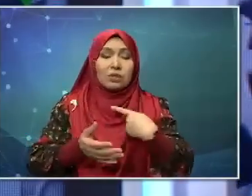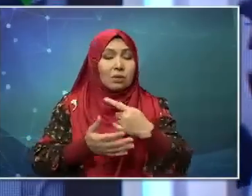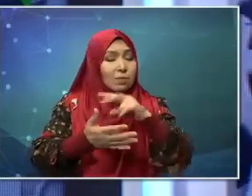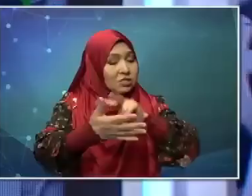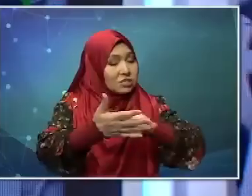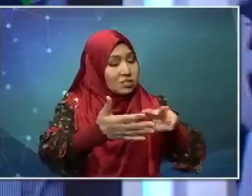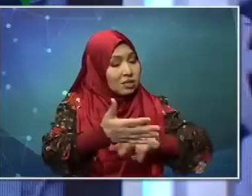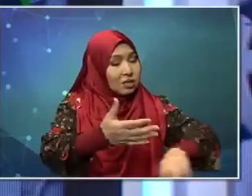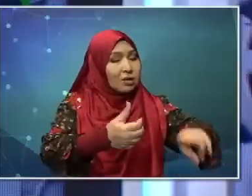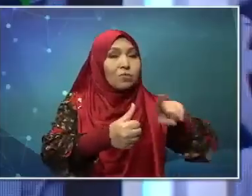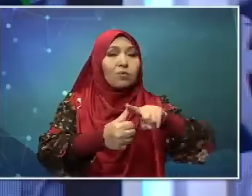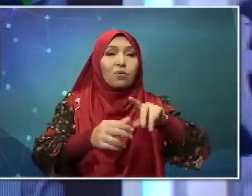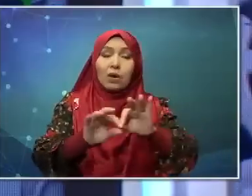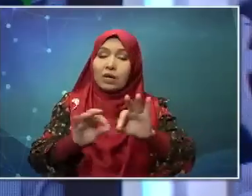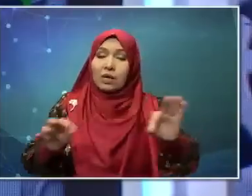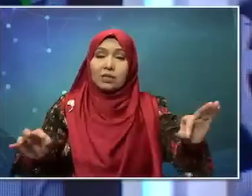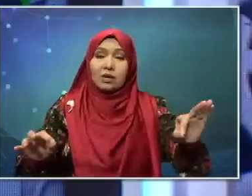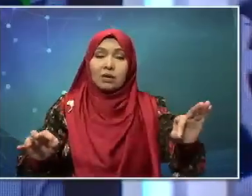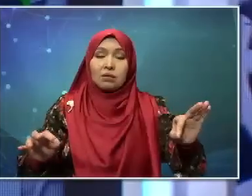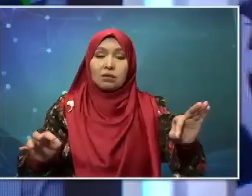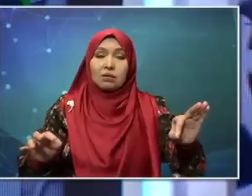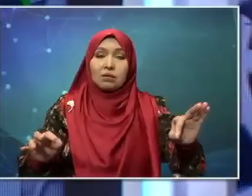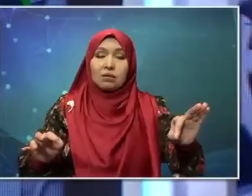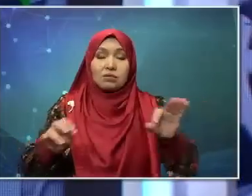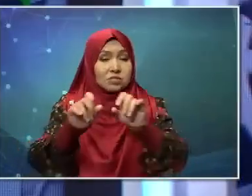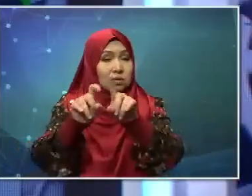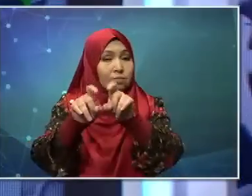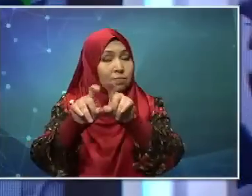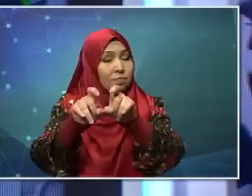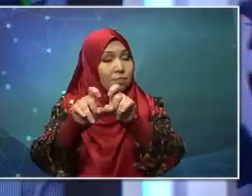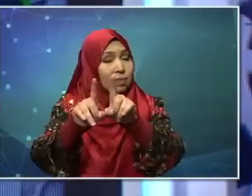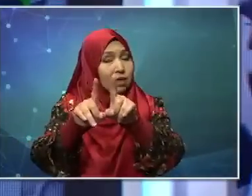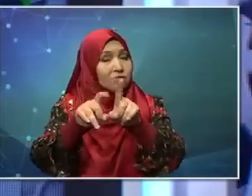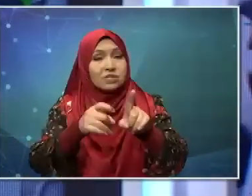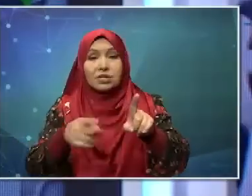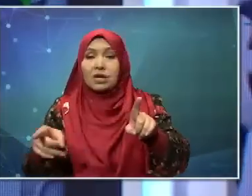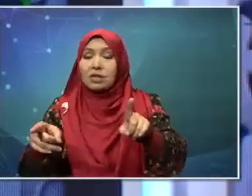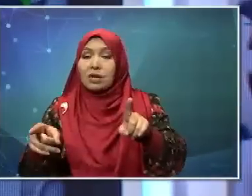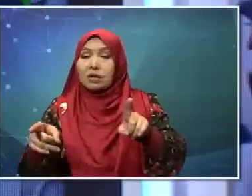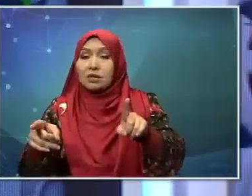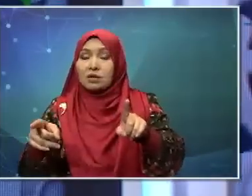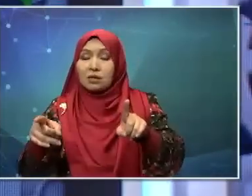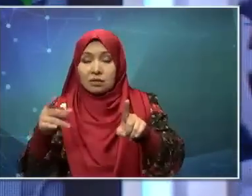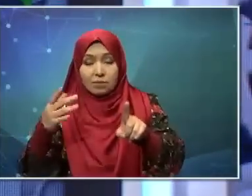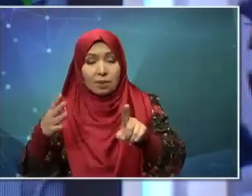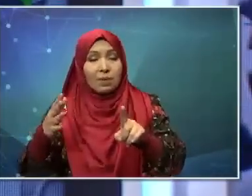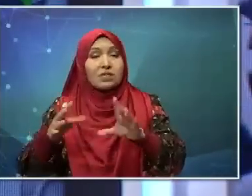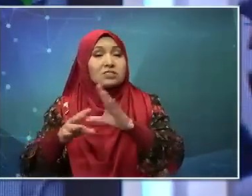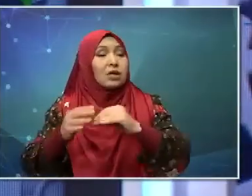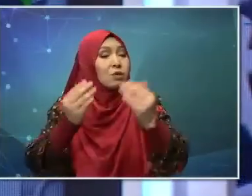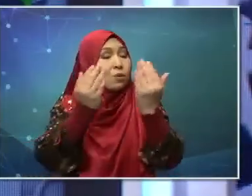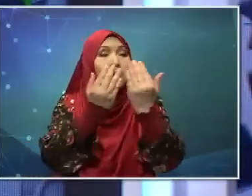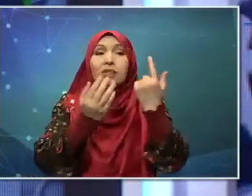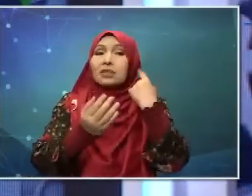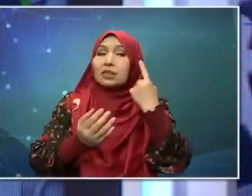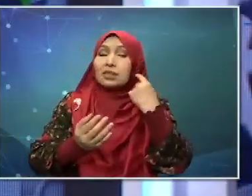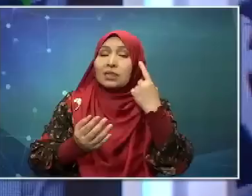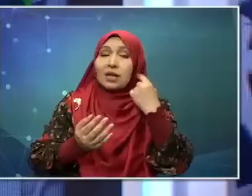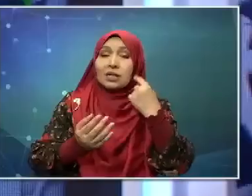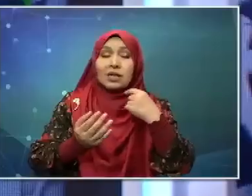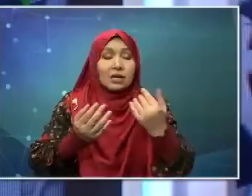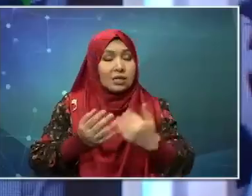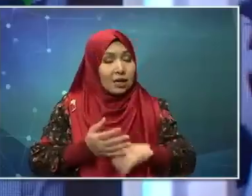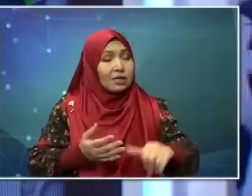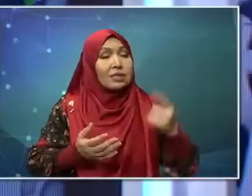terlebih dahulu iang ke-11 sehingga ayat yang ke-17 dan doa tadi ah di terletak